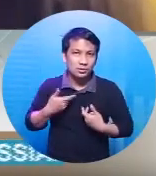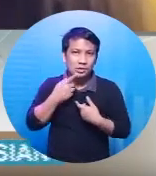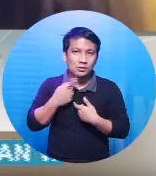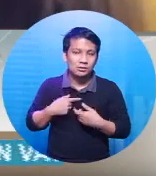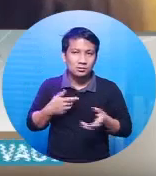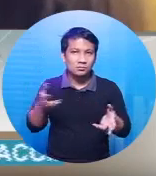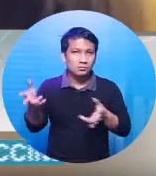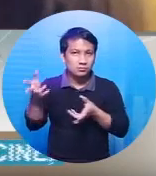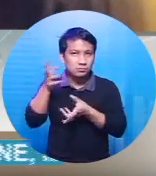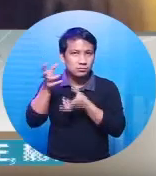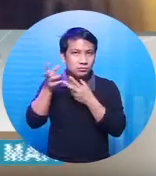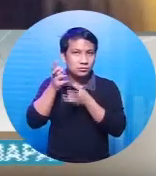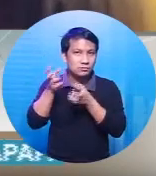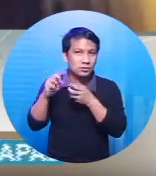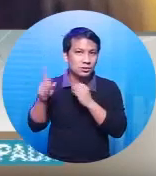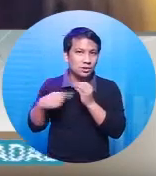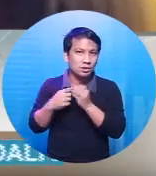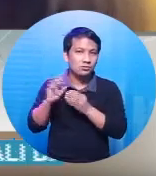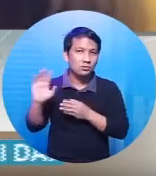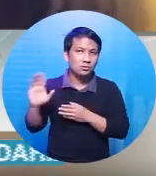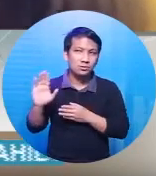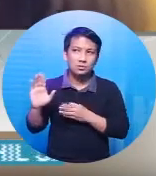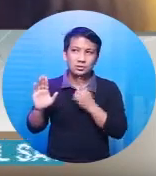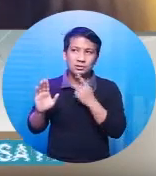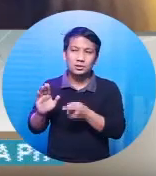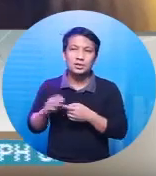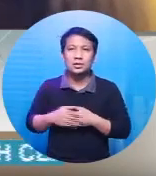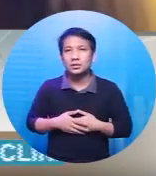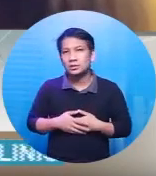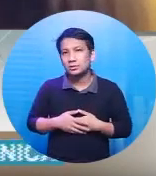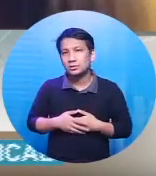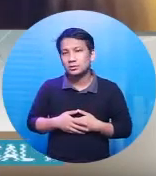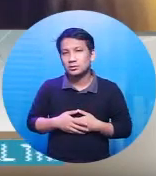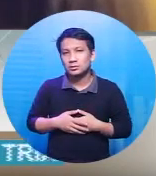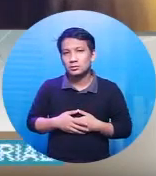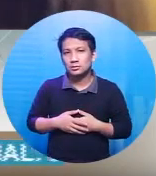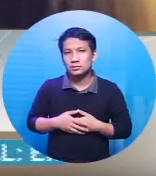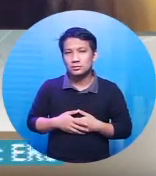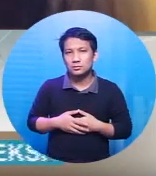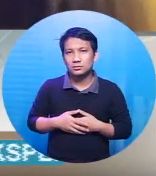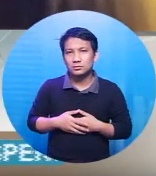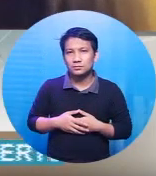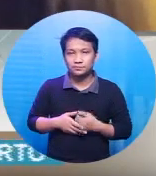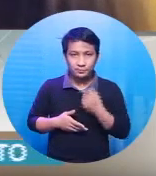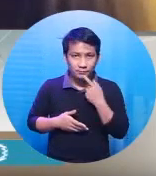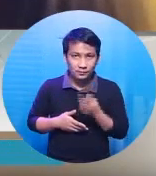nare-receive kong mga tungkol sa kanila, parang nadudupa ako sa point na